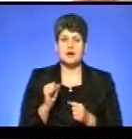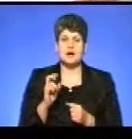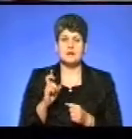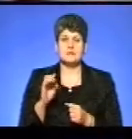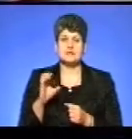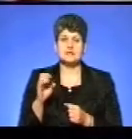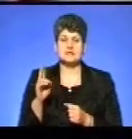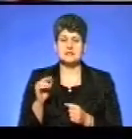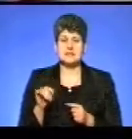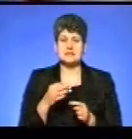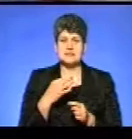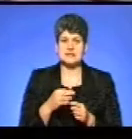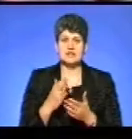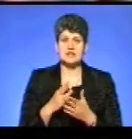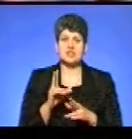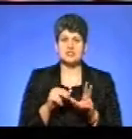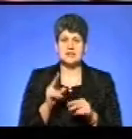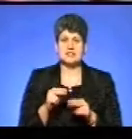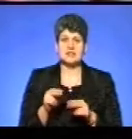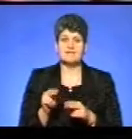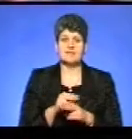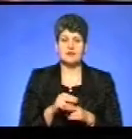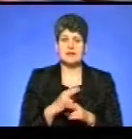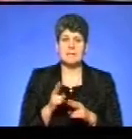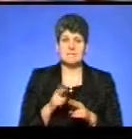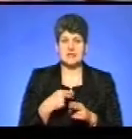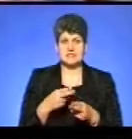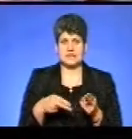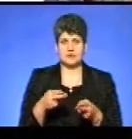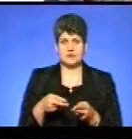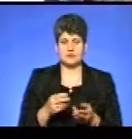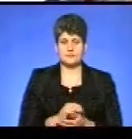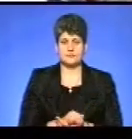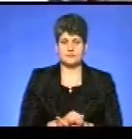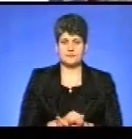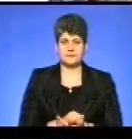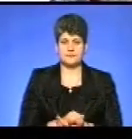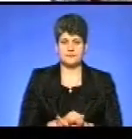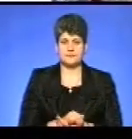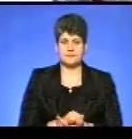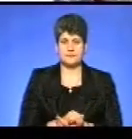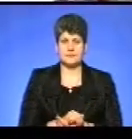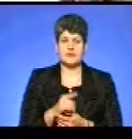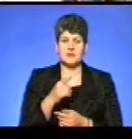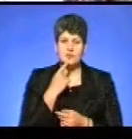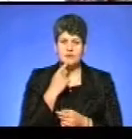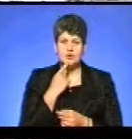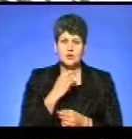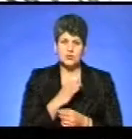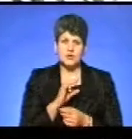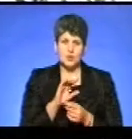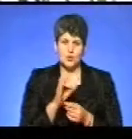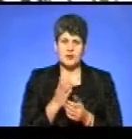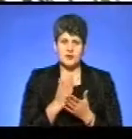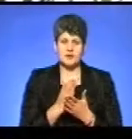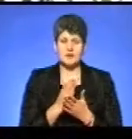повідомили, що наразі є шанси вилікувати без хірургічного втручання. Просто там червона ручка і така гулька є. Я